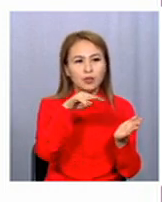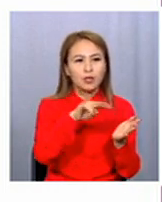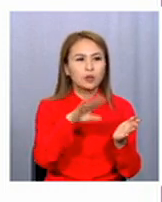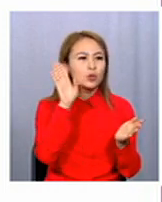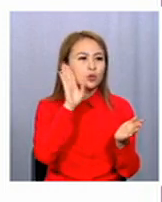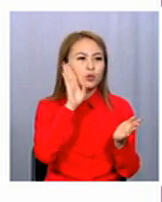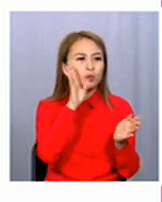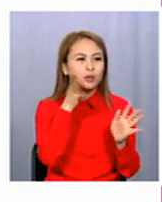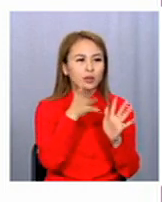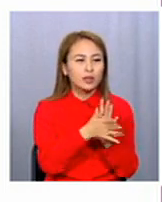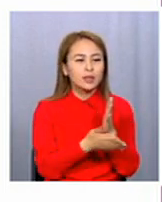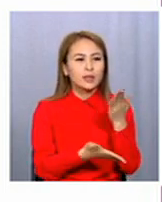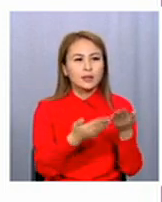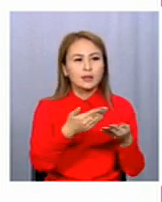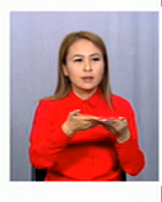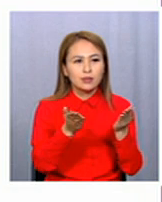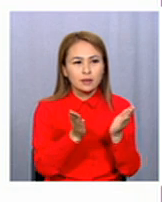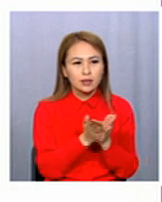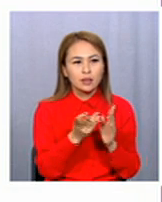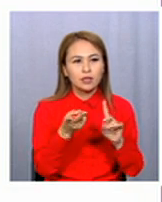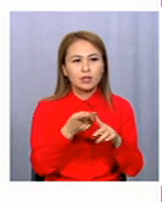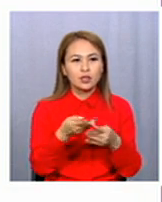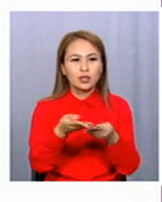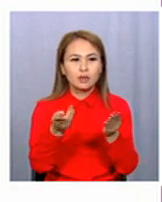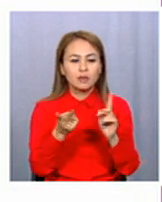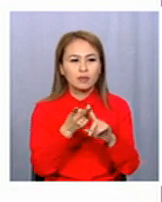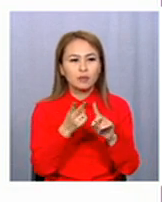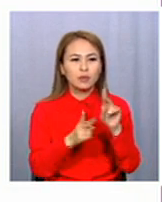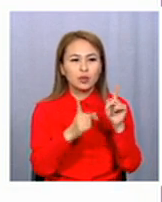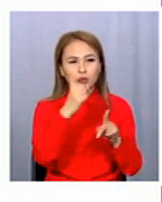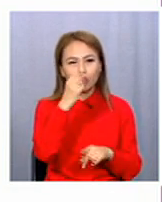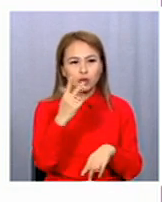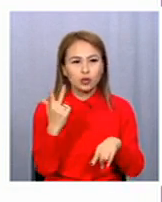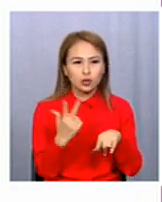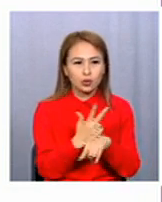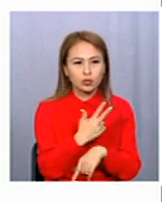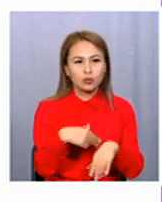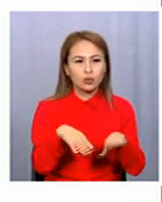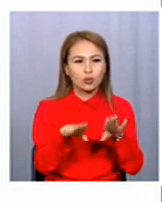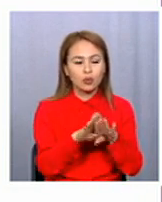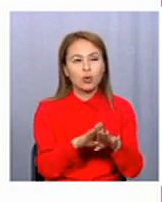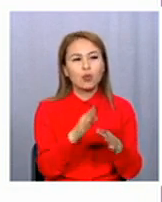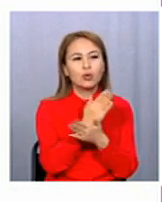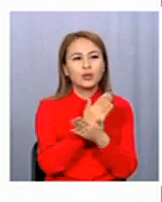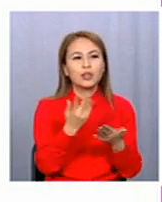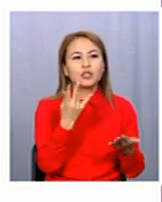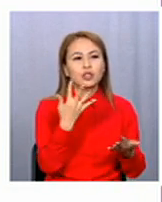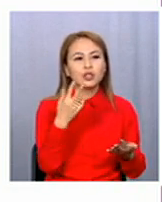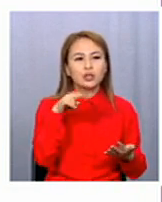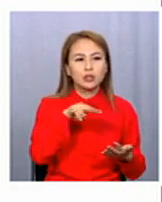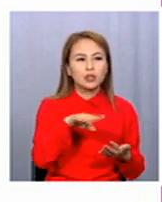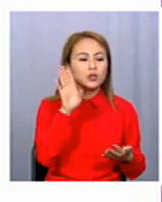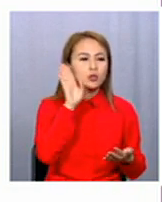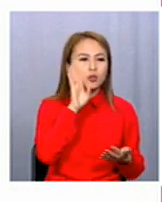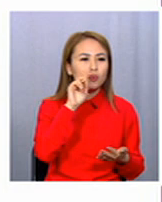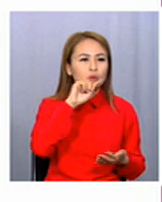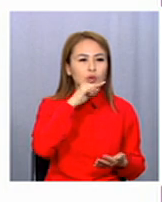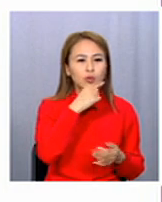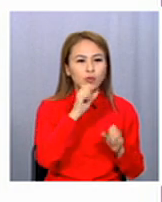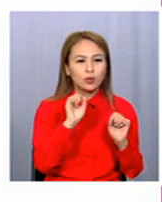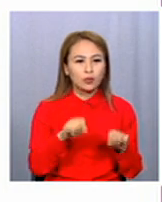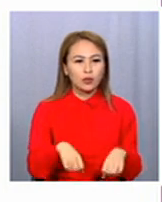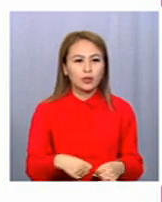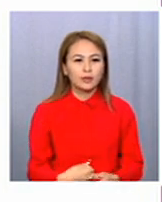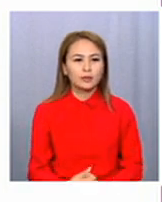кетеді. Егер ыдысты екінші тәсілмен бір күнде 3 рет жуса, онда неше литр су